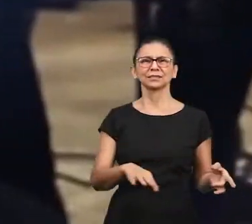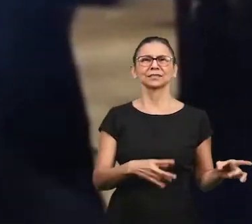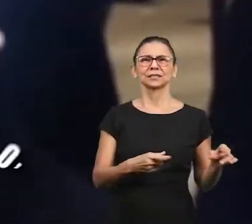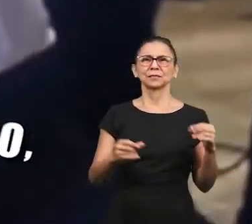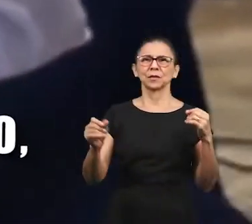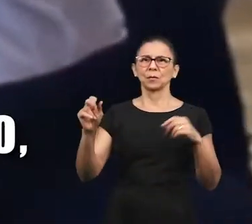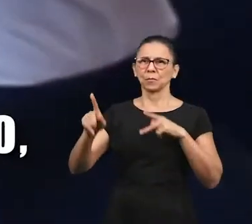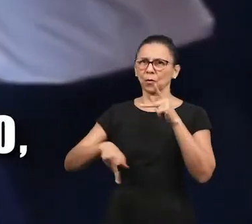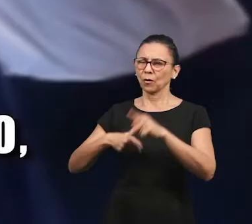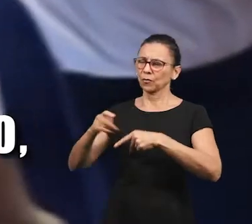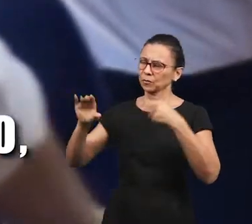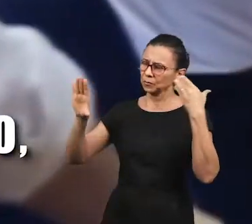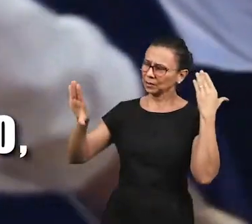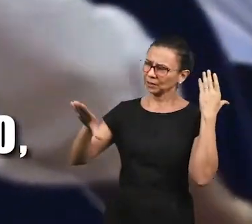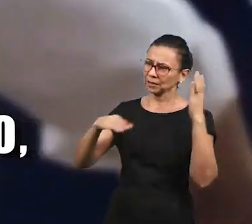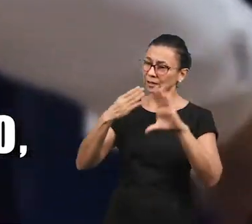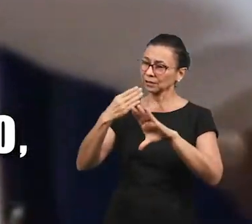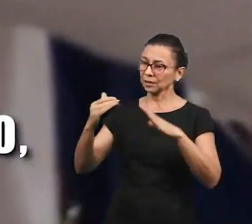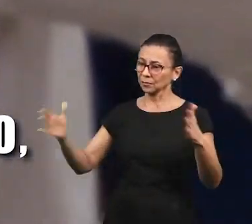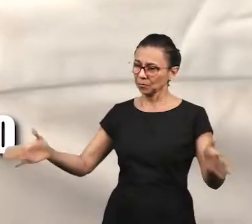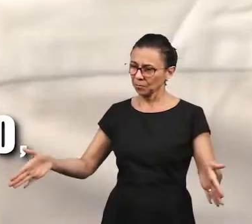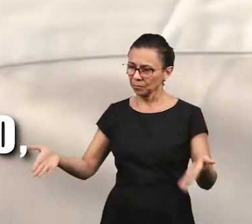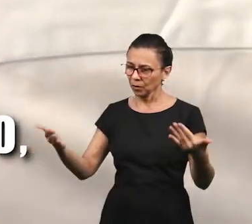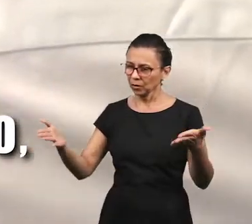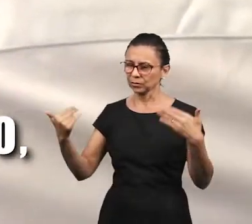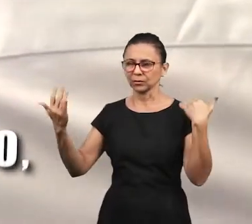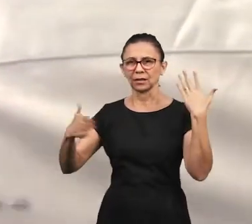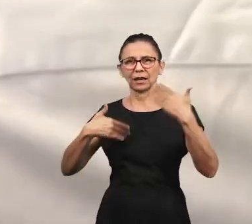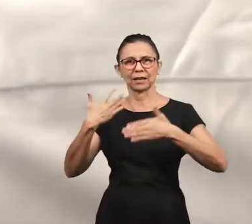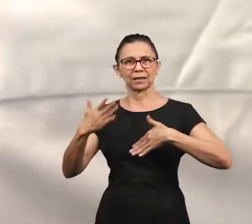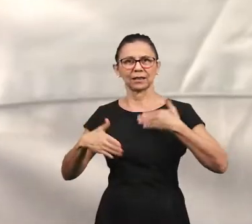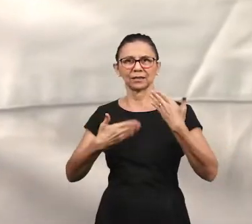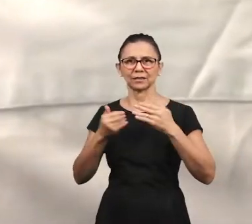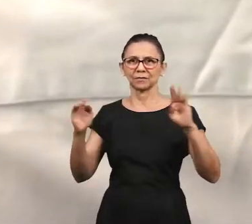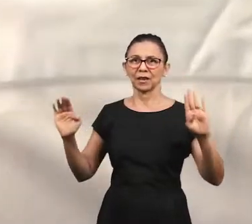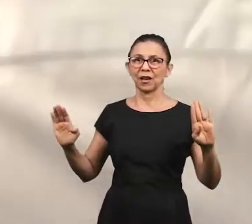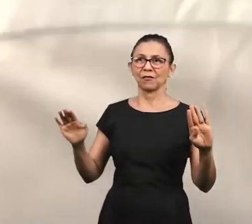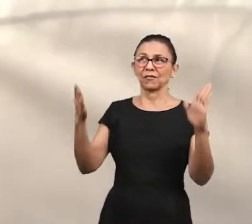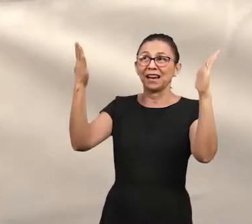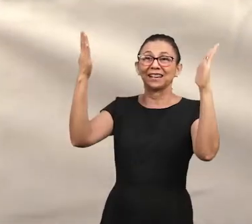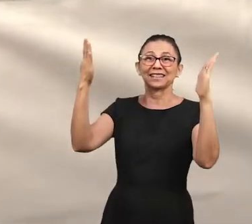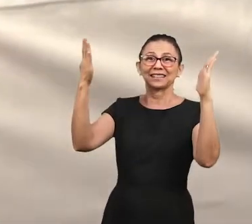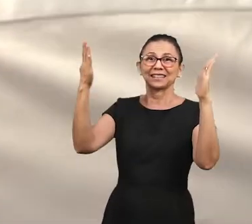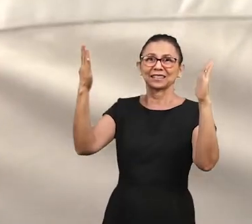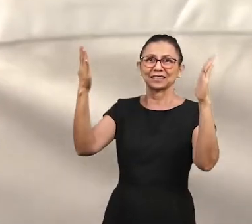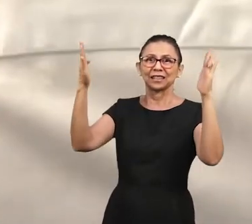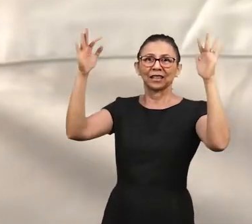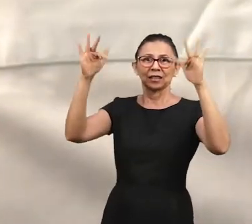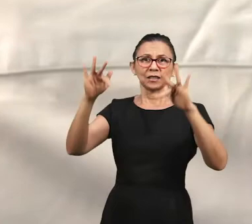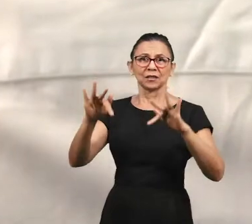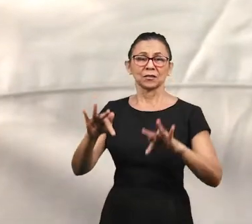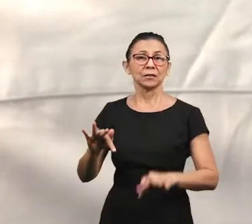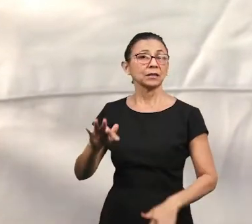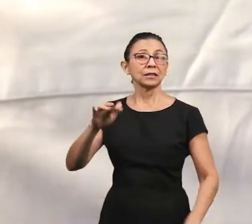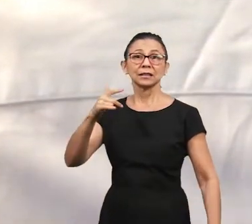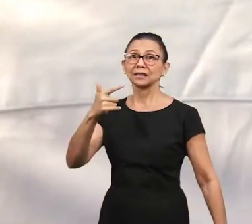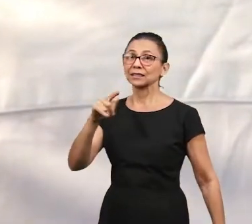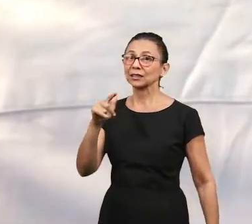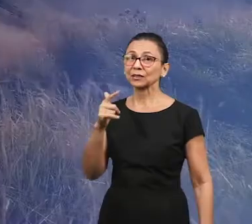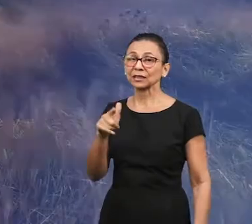Пой, народ мой, радуйся, народ мой, ибо праздник не будет иметь